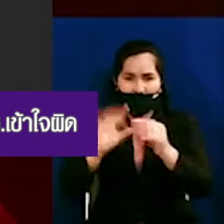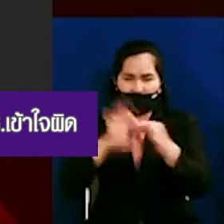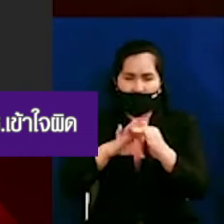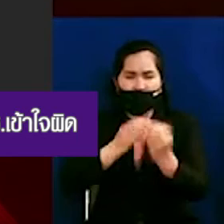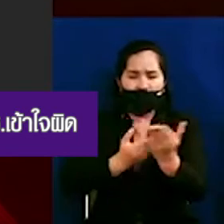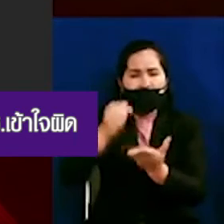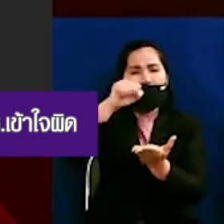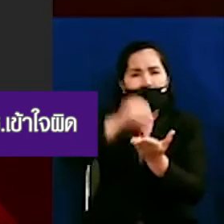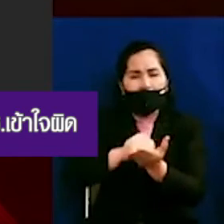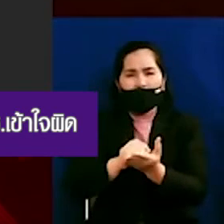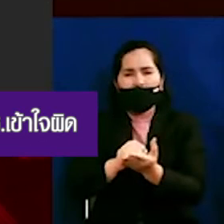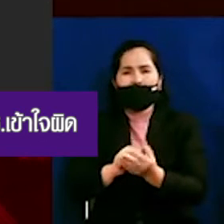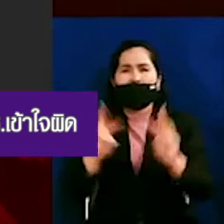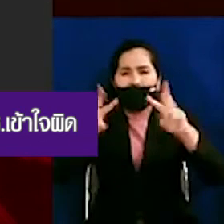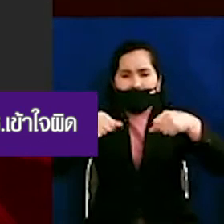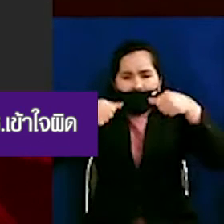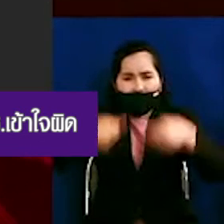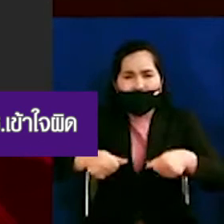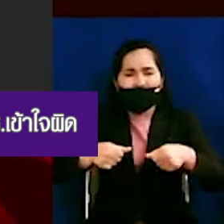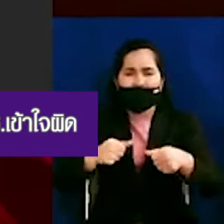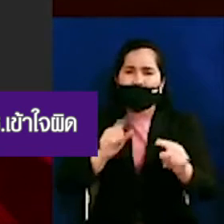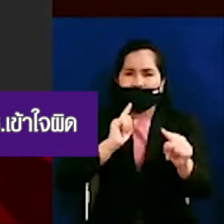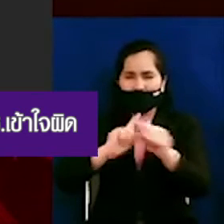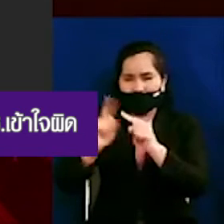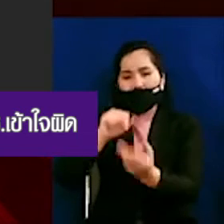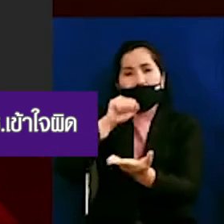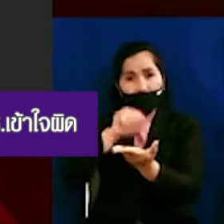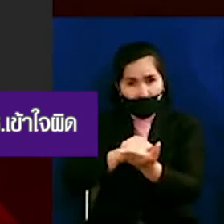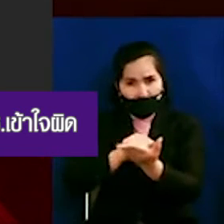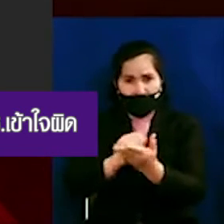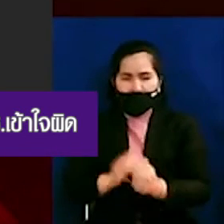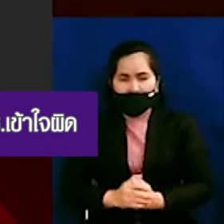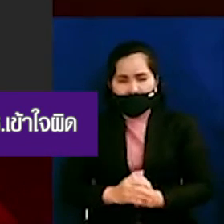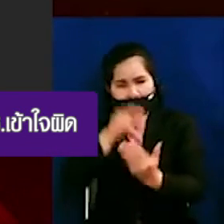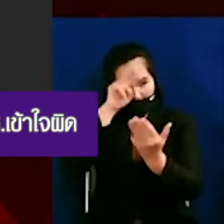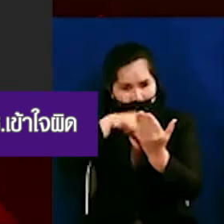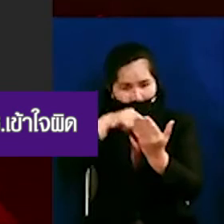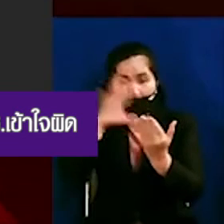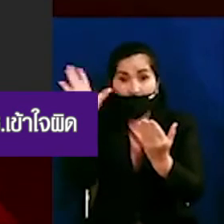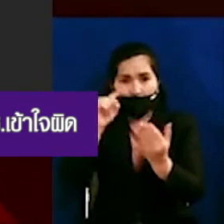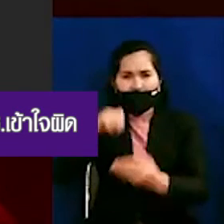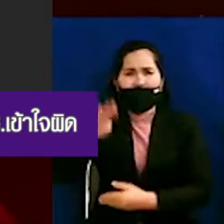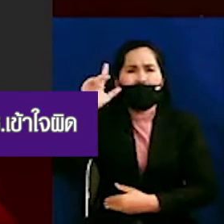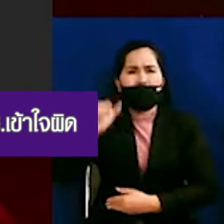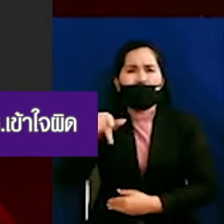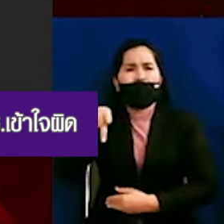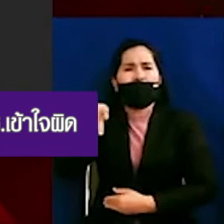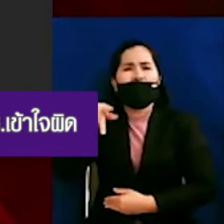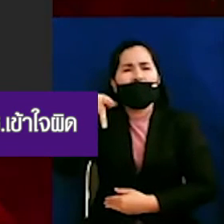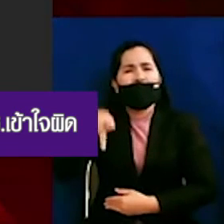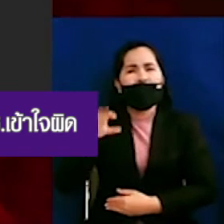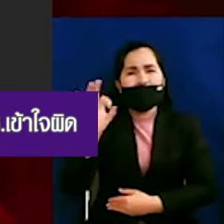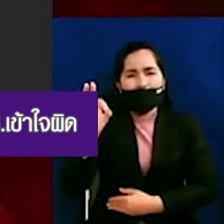ซื้อสัญญาการจองซื้อที่เราได้รับการเอ่อส่งมาจากบริษัทไอรเนี่ยนะครับที่ได้มีการเจรจากัน